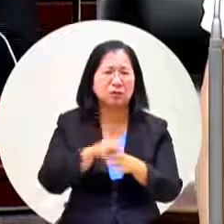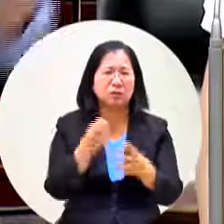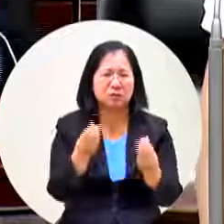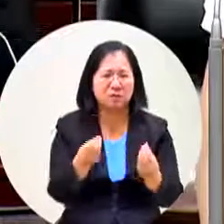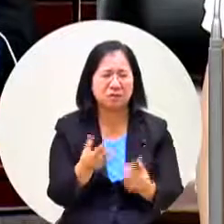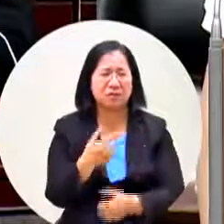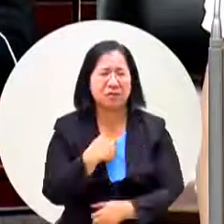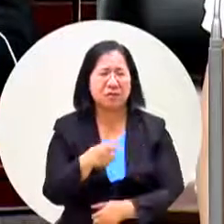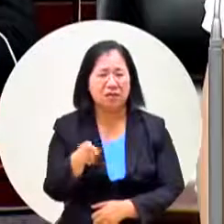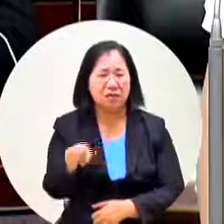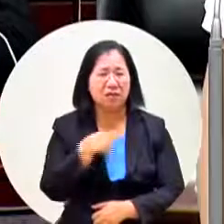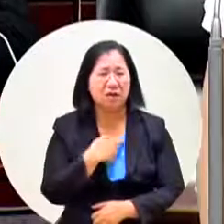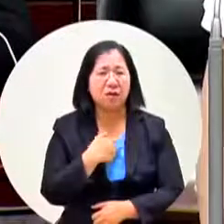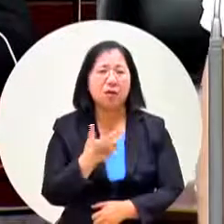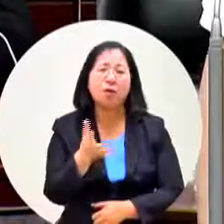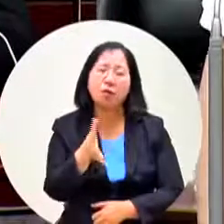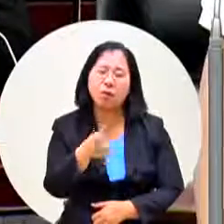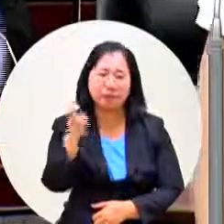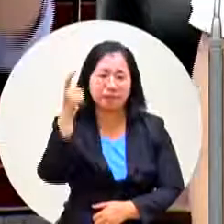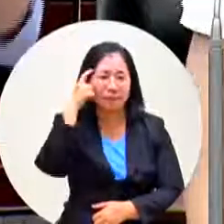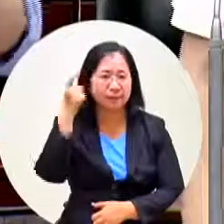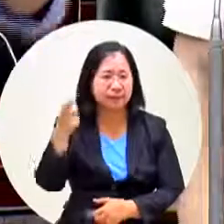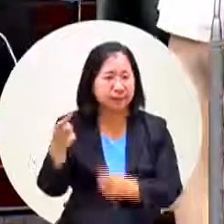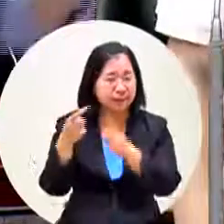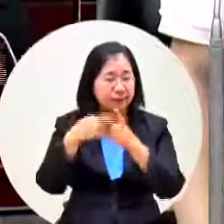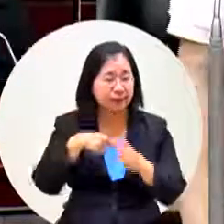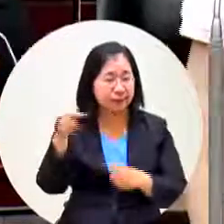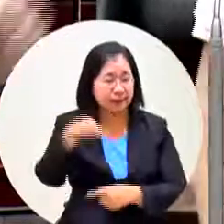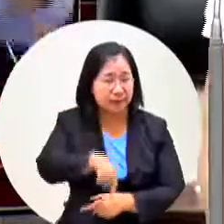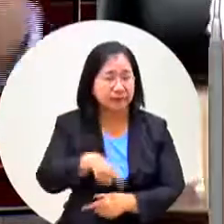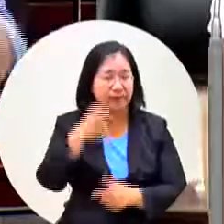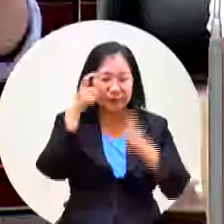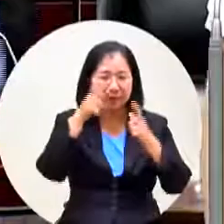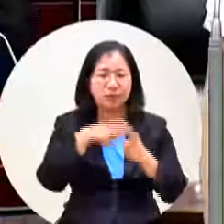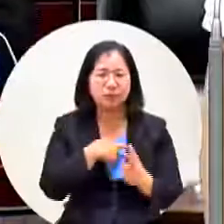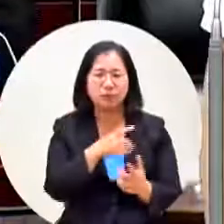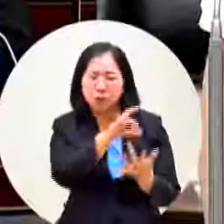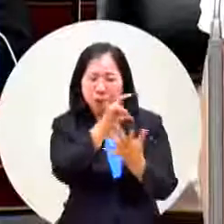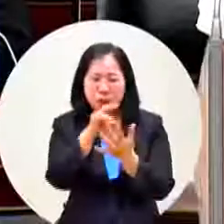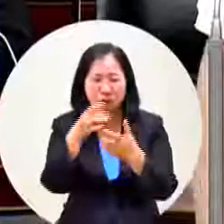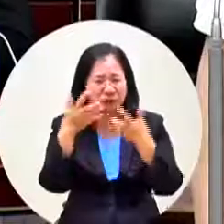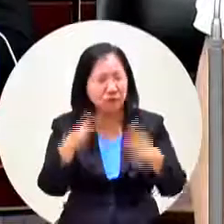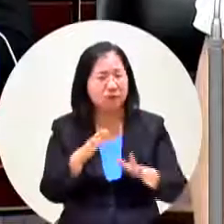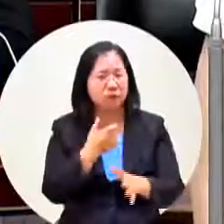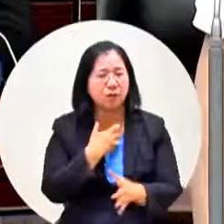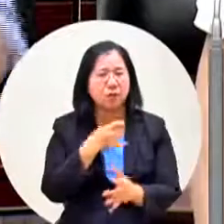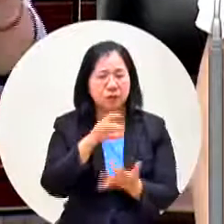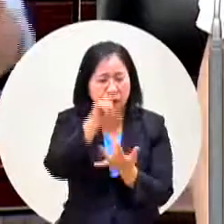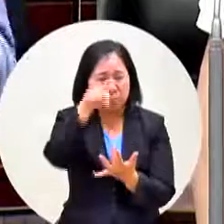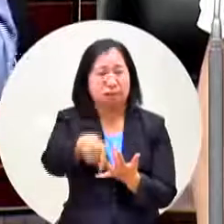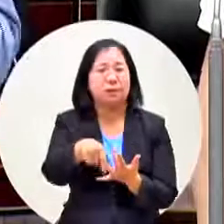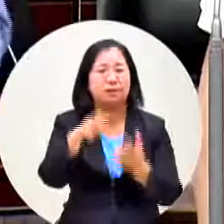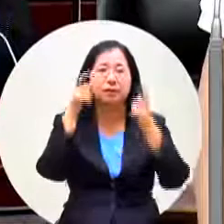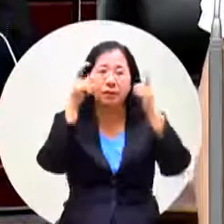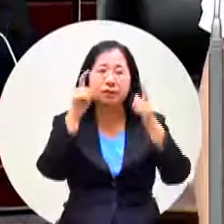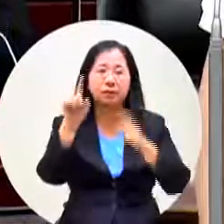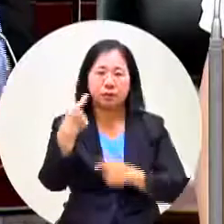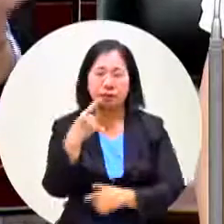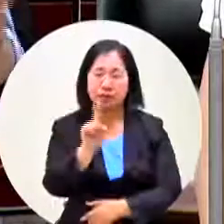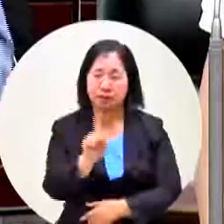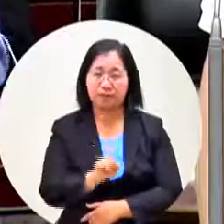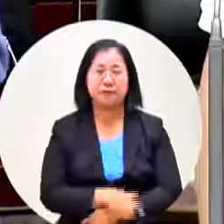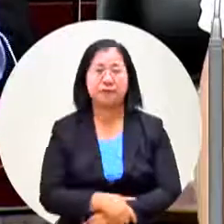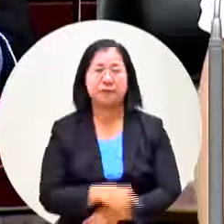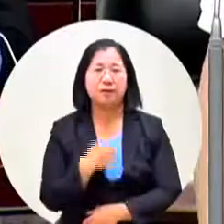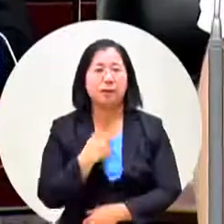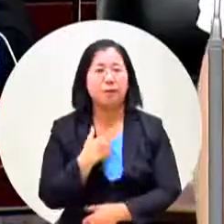来高雄投资？站在企业家的角度，我们要思考，他为什么要来高雄？他有这么多的选择，